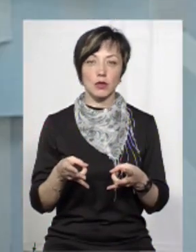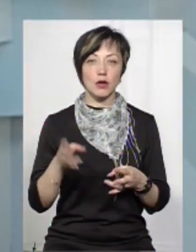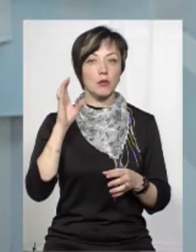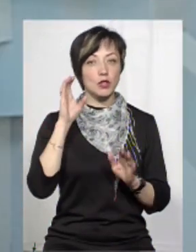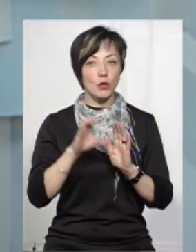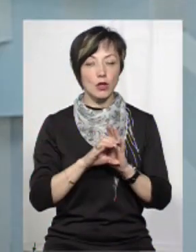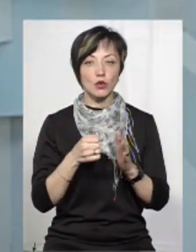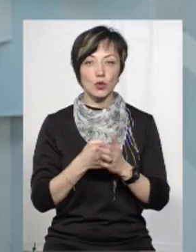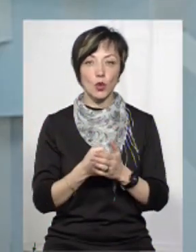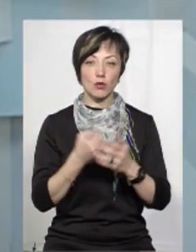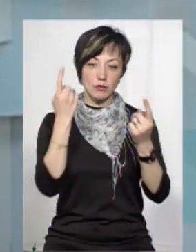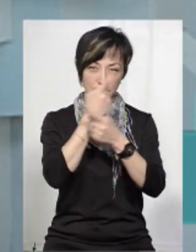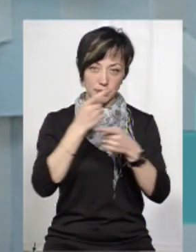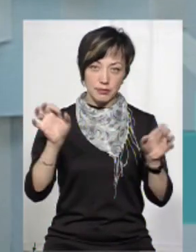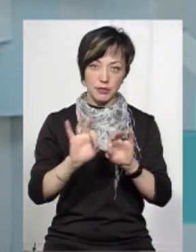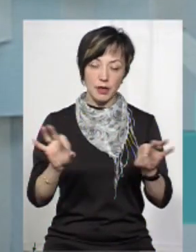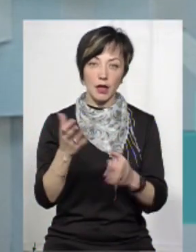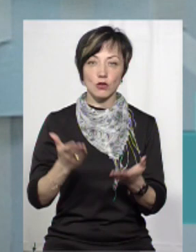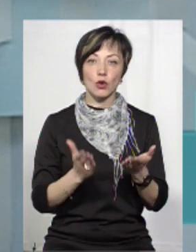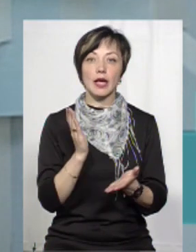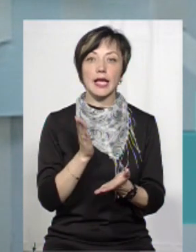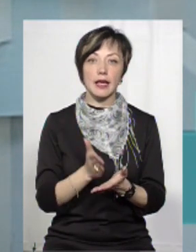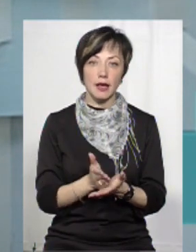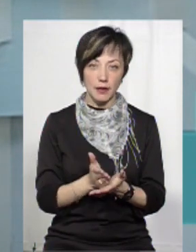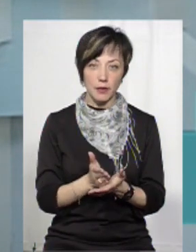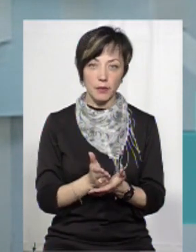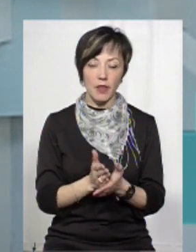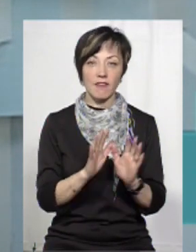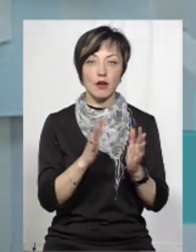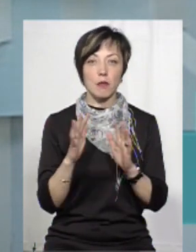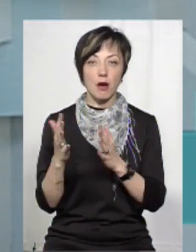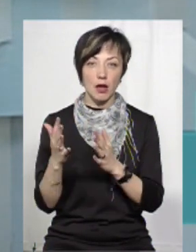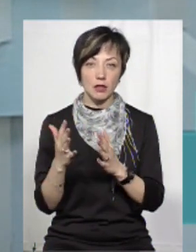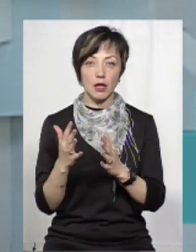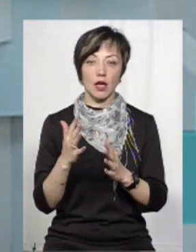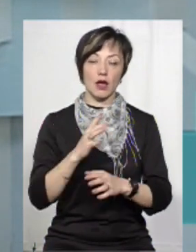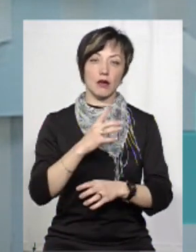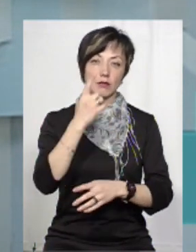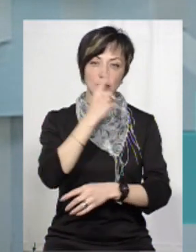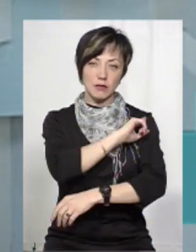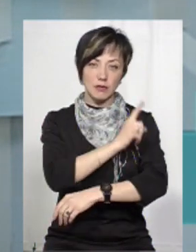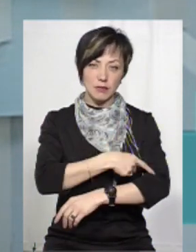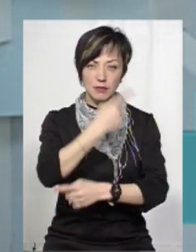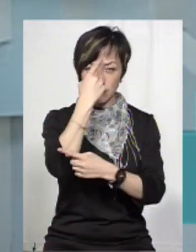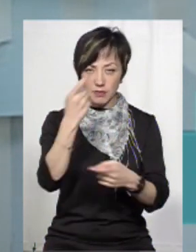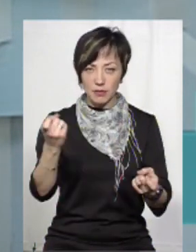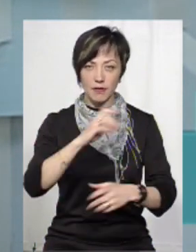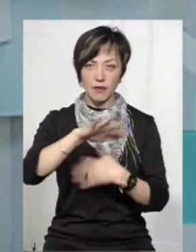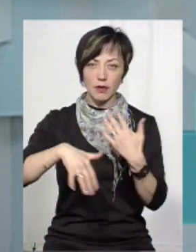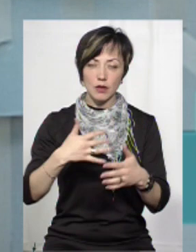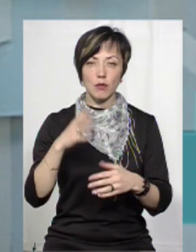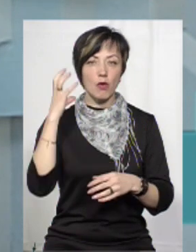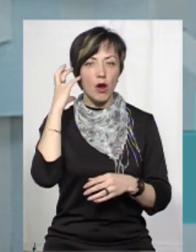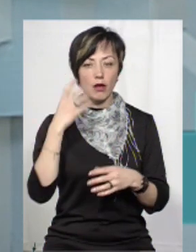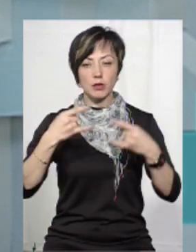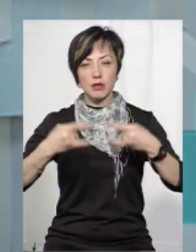прислухатися до засобів масової інформації. Якщо є випадки штормових попереджень, якщо ви чуєте